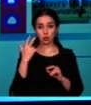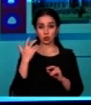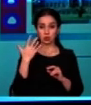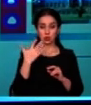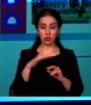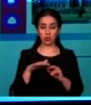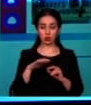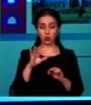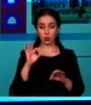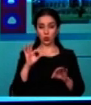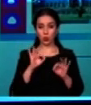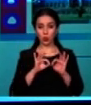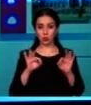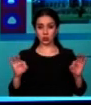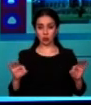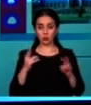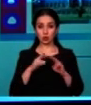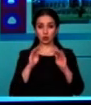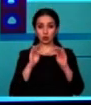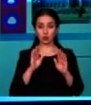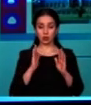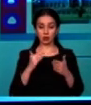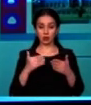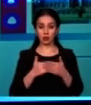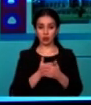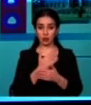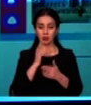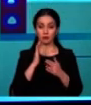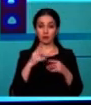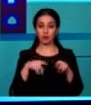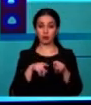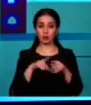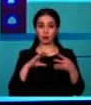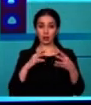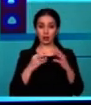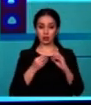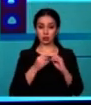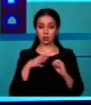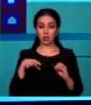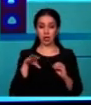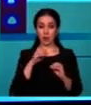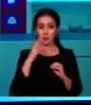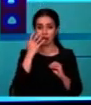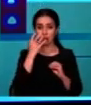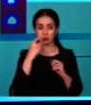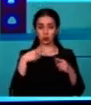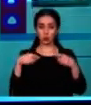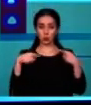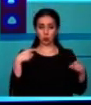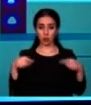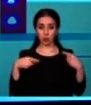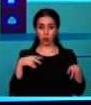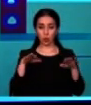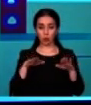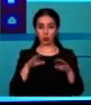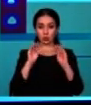300 өлчамда түшады. Яңгелейміз, мен нәтижеді hamma rasmlarimiz turli o'lchamlarda